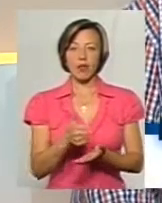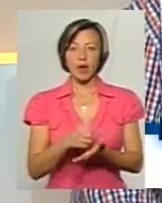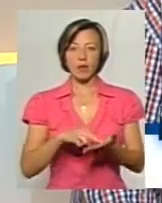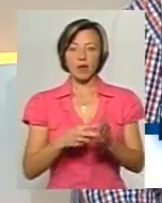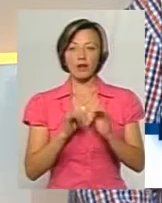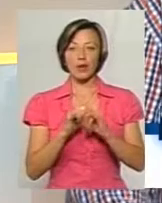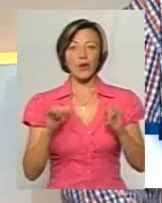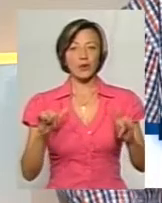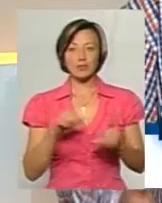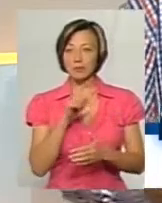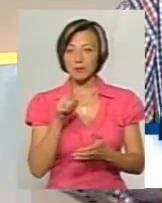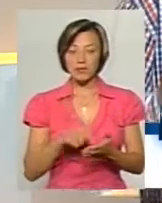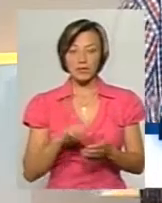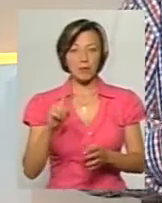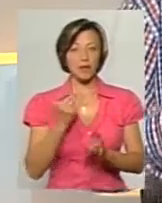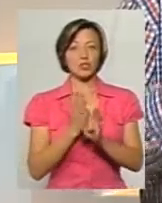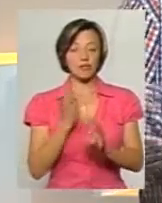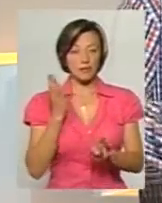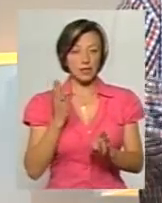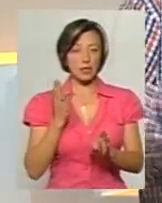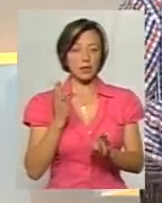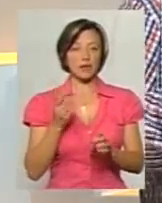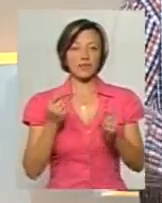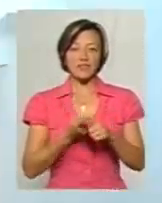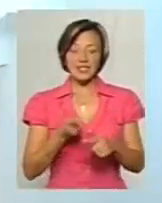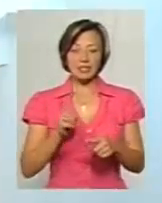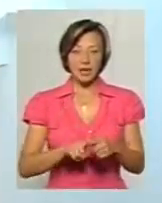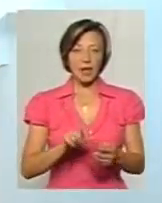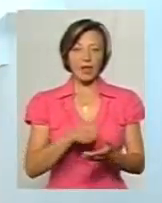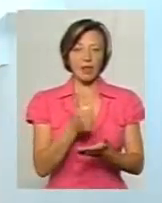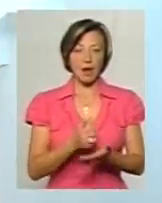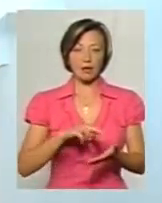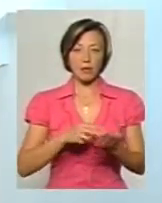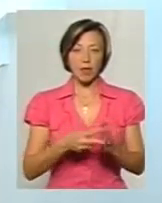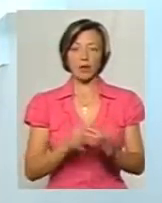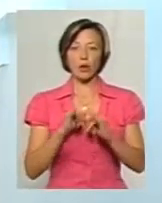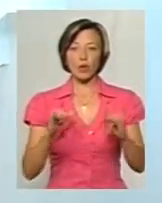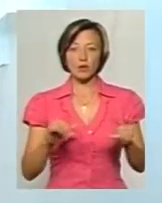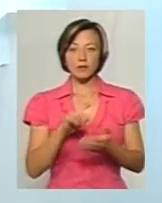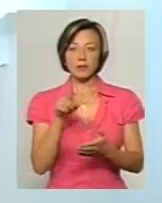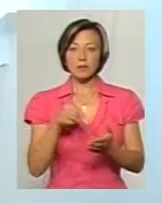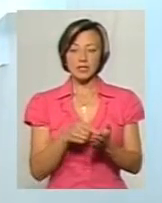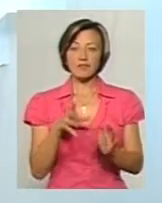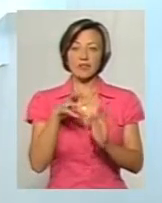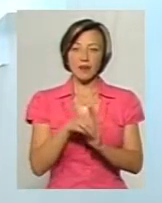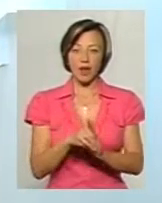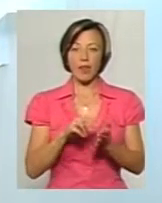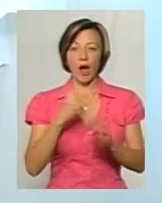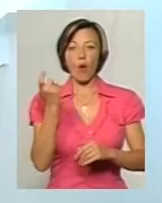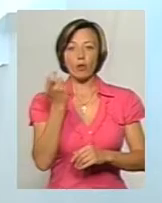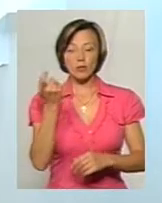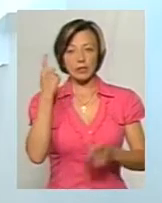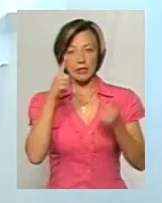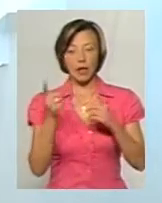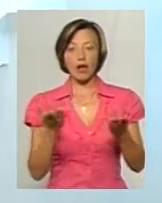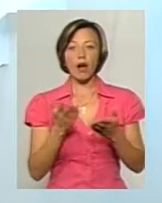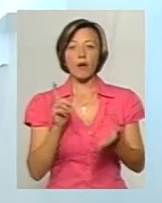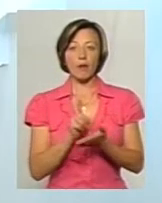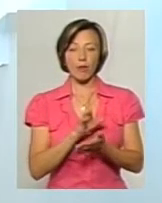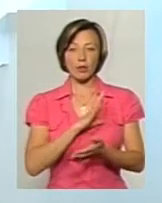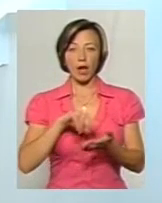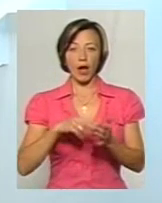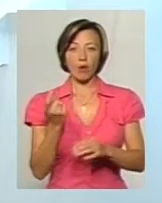то, звичайно, перш за все, тут в цей генеральний план розвитку міста треба вставляти саме економічну ідею, яка має бути економіка,